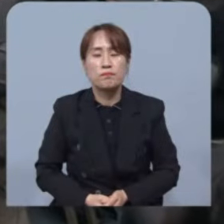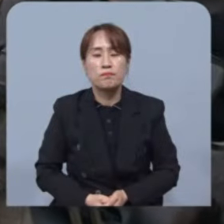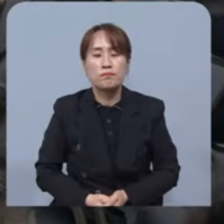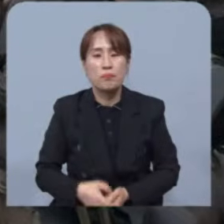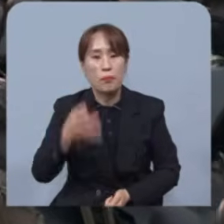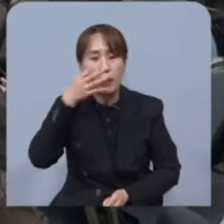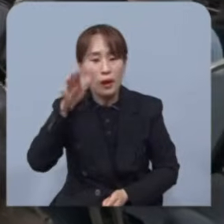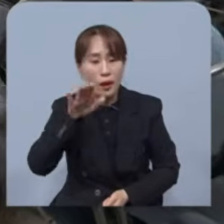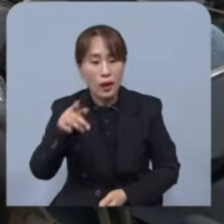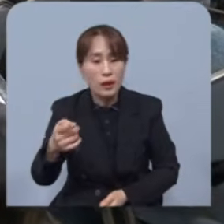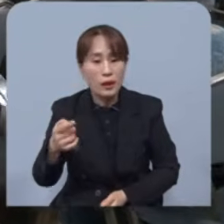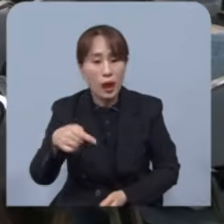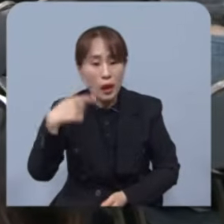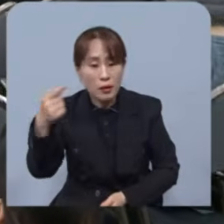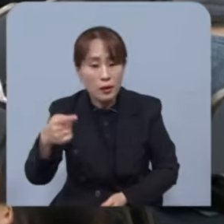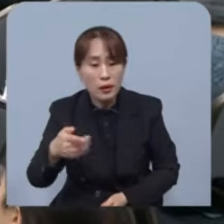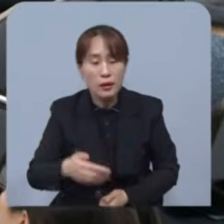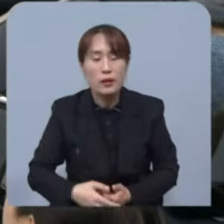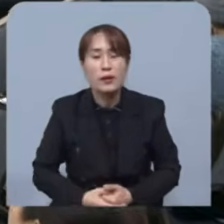못 봤어요. 이 다음에. 네네.